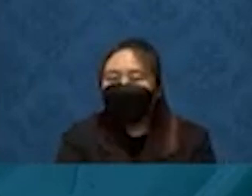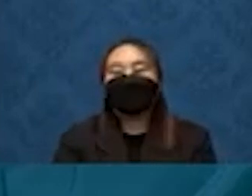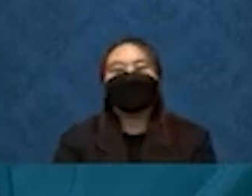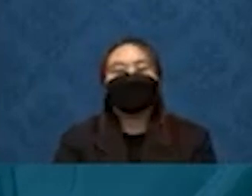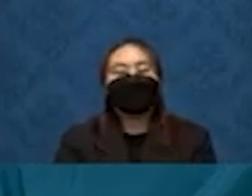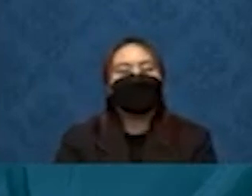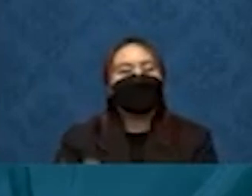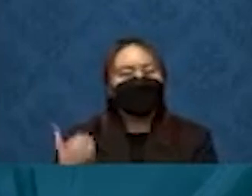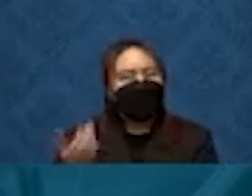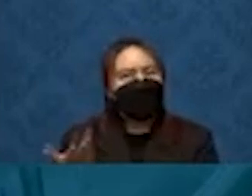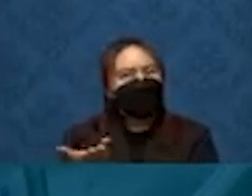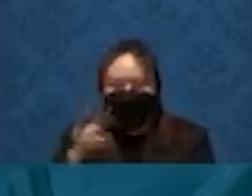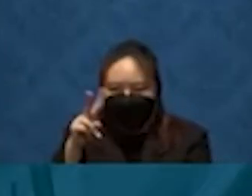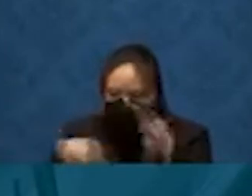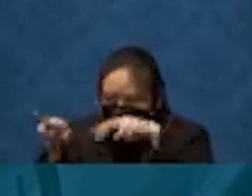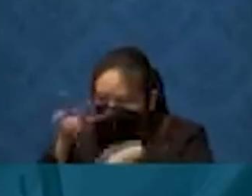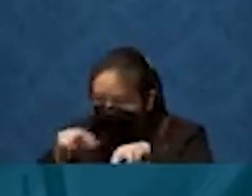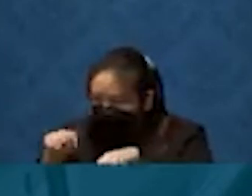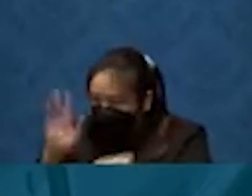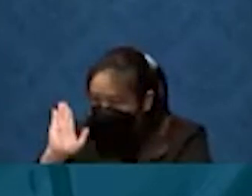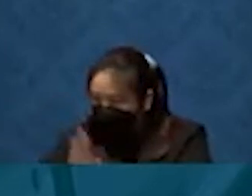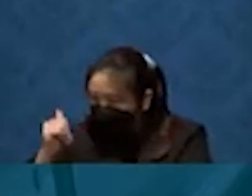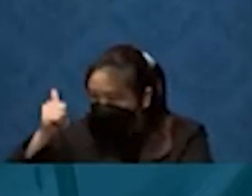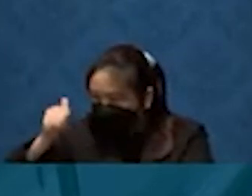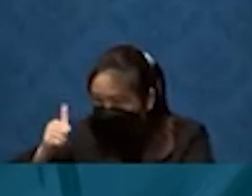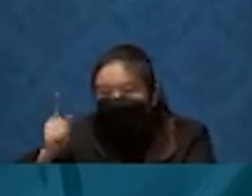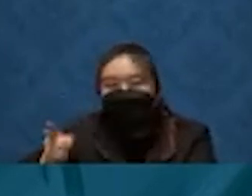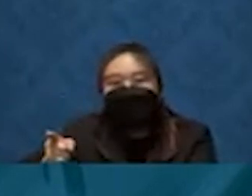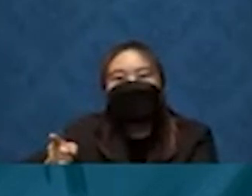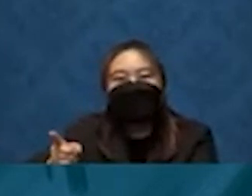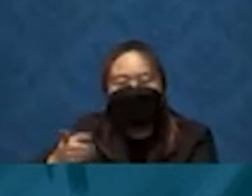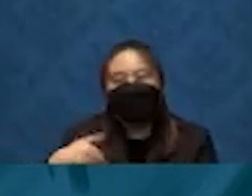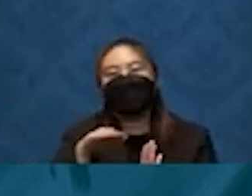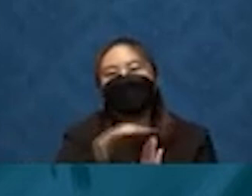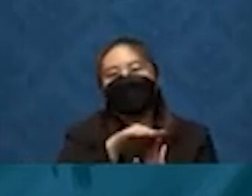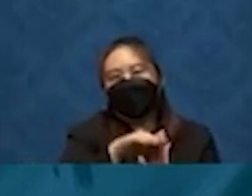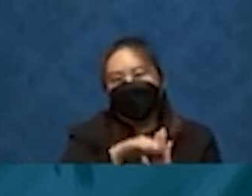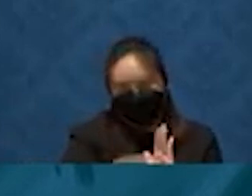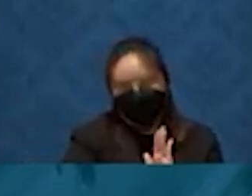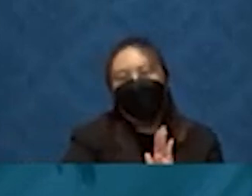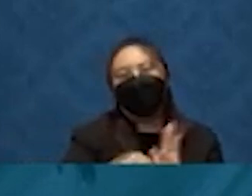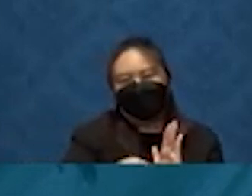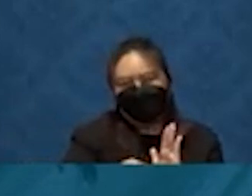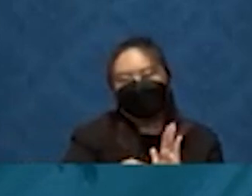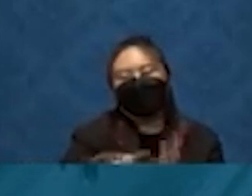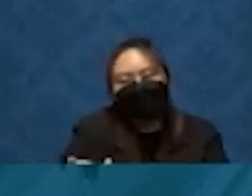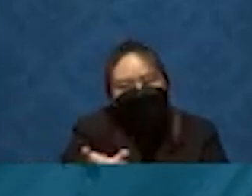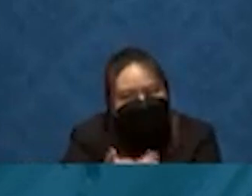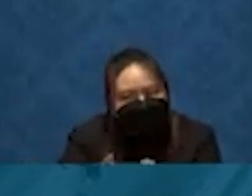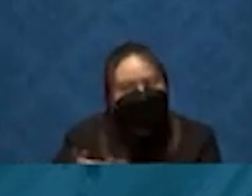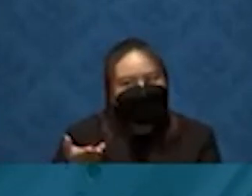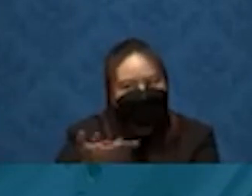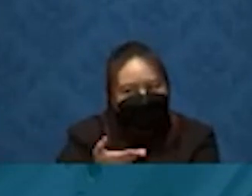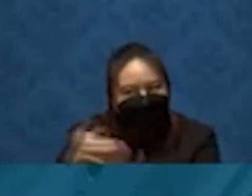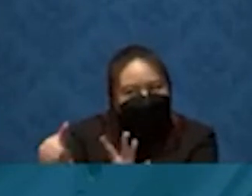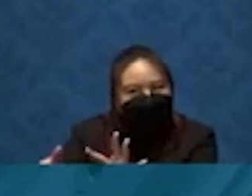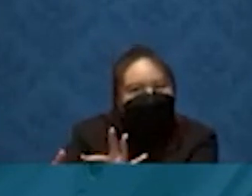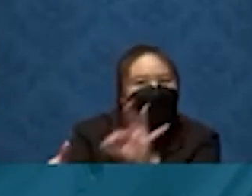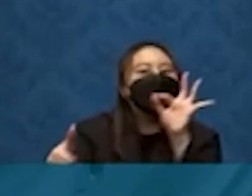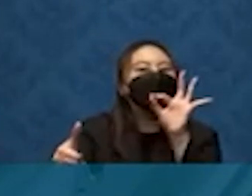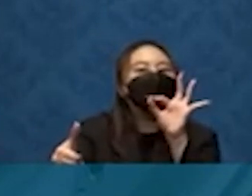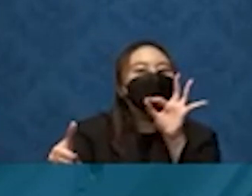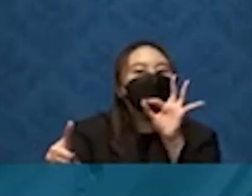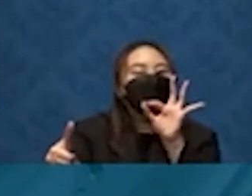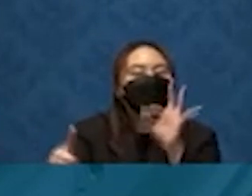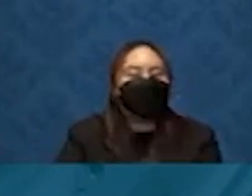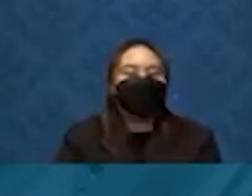ารณาหลายๆเรื่องด้วยกันนะครับมีขั้นตอนในการที่จะพิจารณากันกรองเอาคนพวกนี้เข้ามานะขั้นต้นก่อนที่จะ